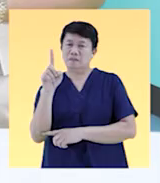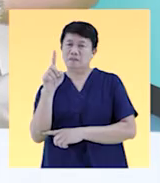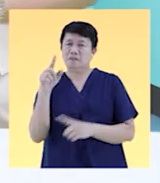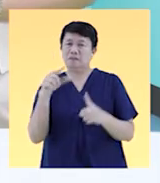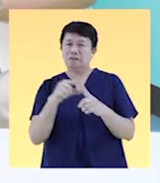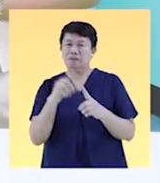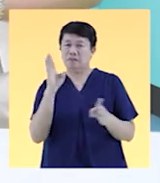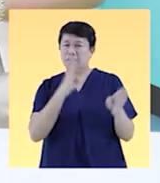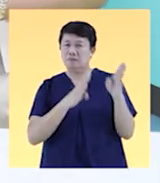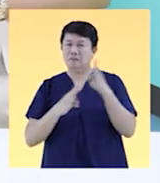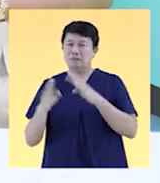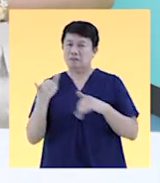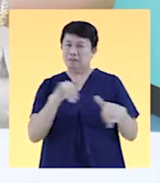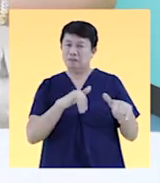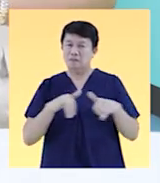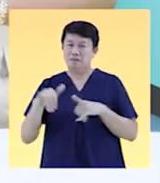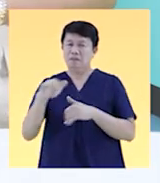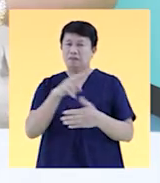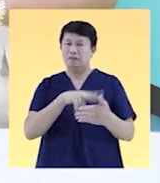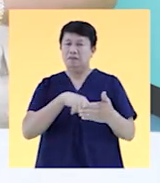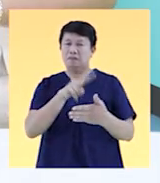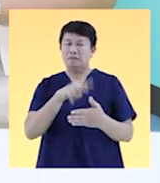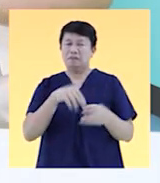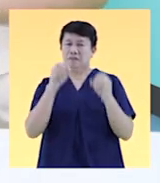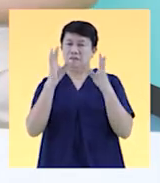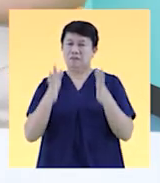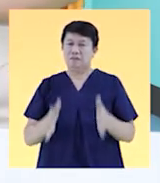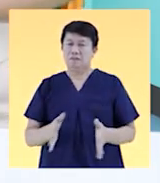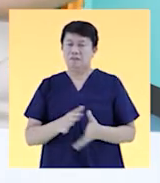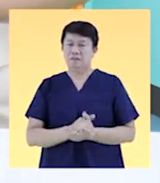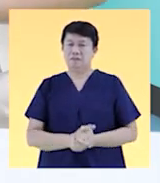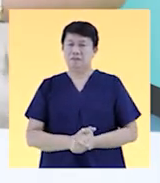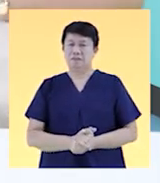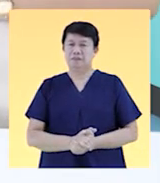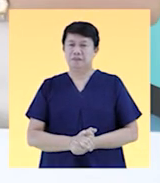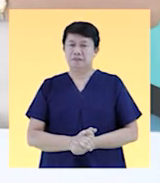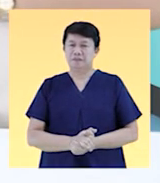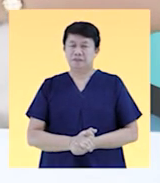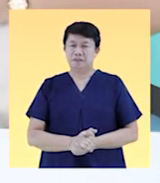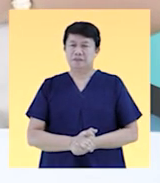problem. Sabayan niyo ako sa pagbasa, ha?